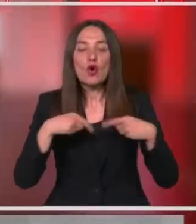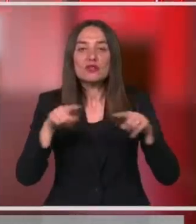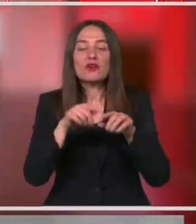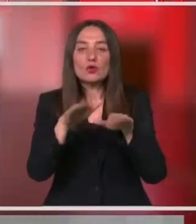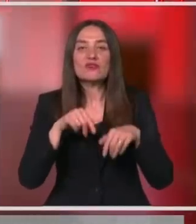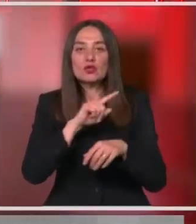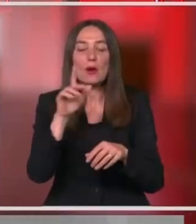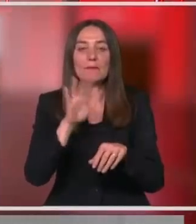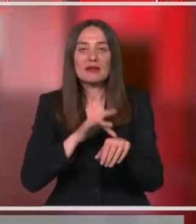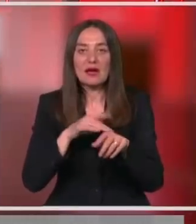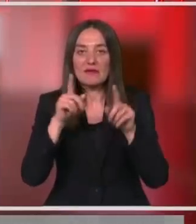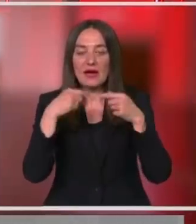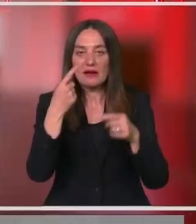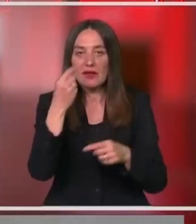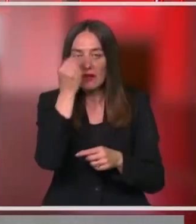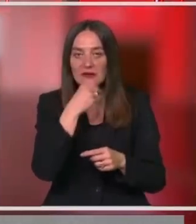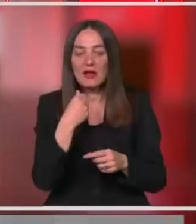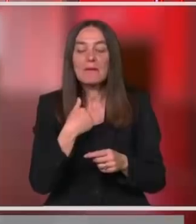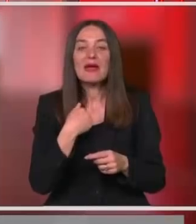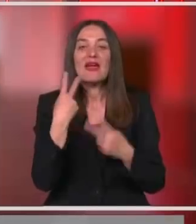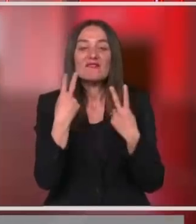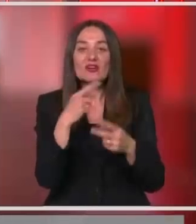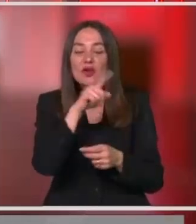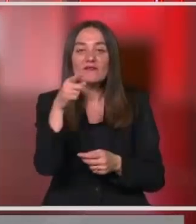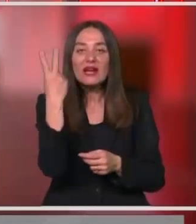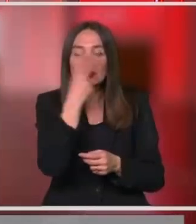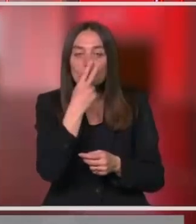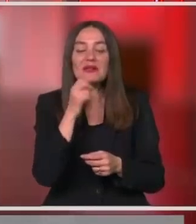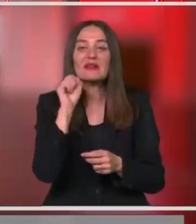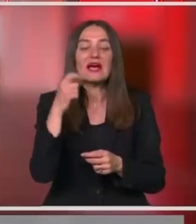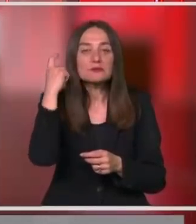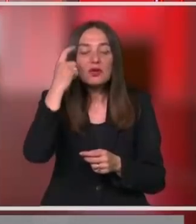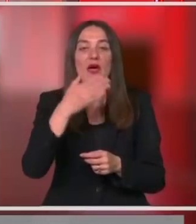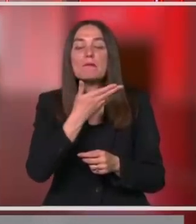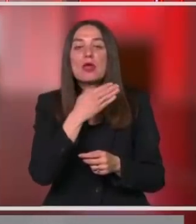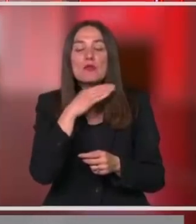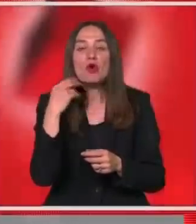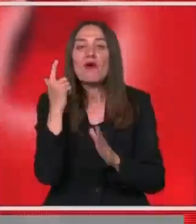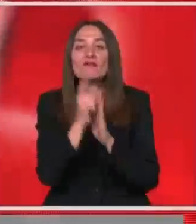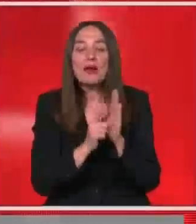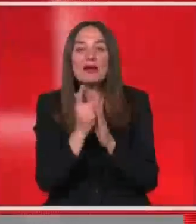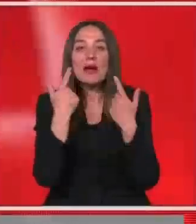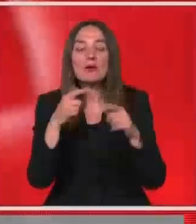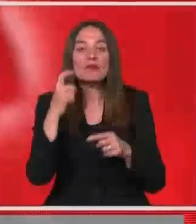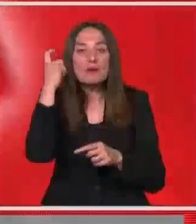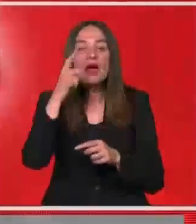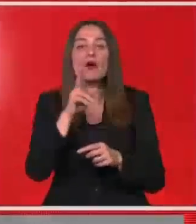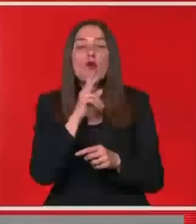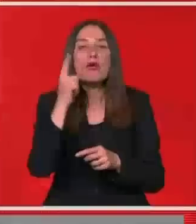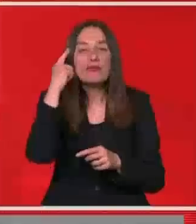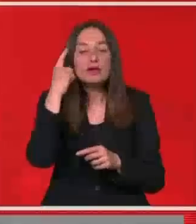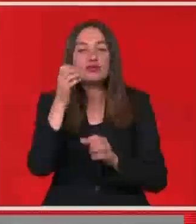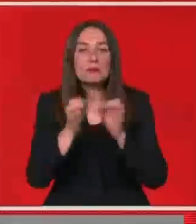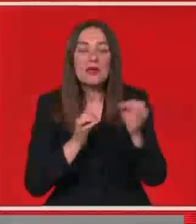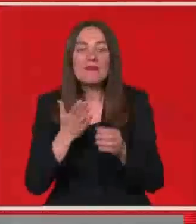naredne nedelje. Ali meni je važno da razumete da smo razmišljali i mnogo vremena proveli razmišljajući na koji način da koncipiramo